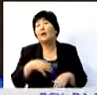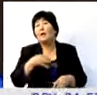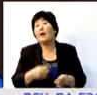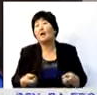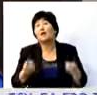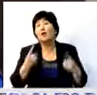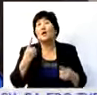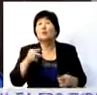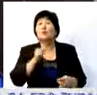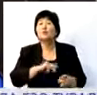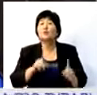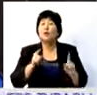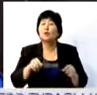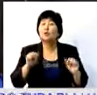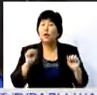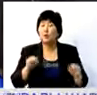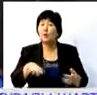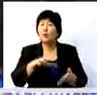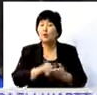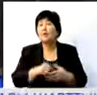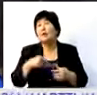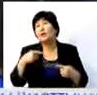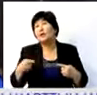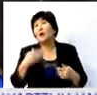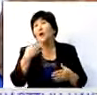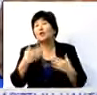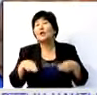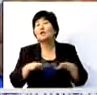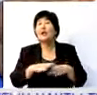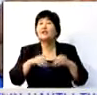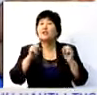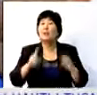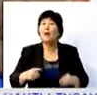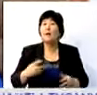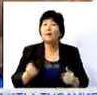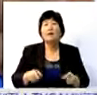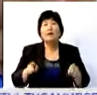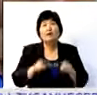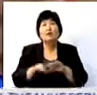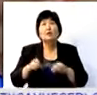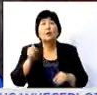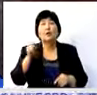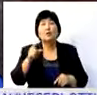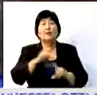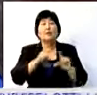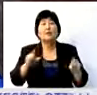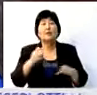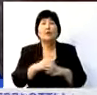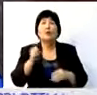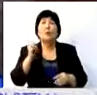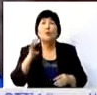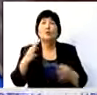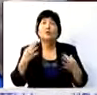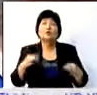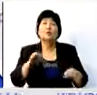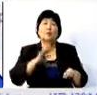зор. Бірі жұмысқа орналасу мүмкіндігіне ие болса, енді бірі сұранысына сай маман табады. Кезекті шарада 11 мекеме тарапынан 14 бос